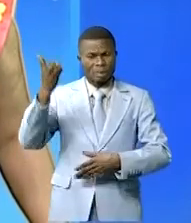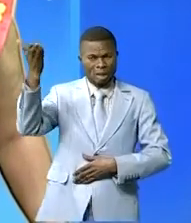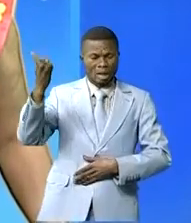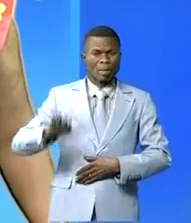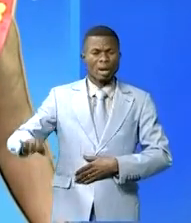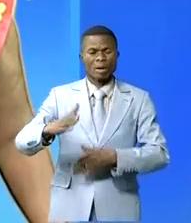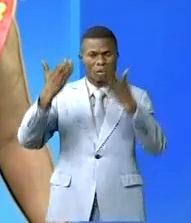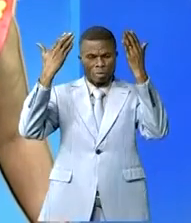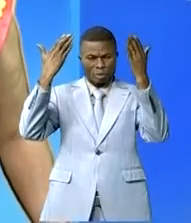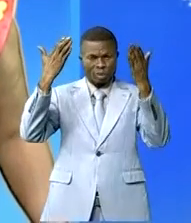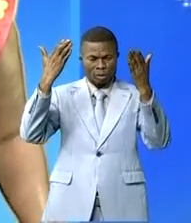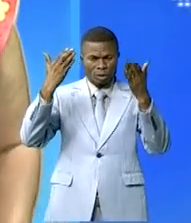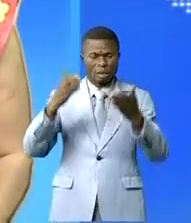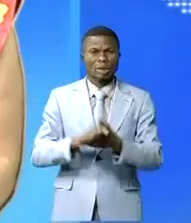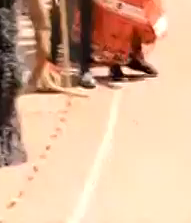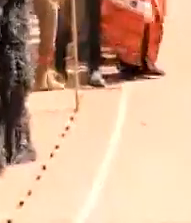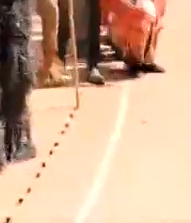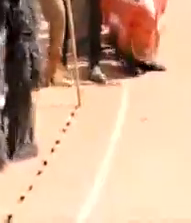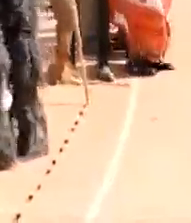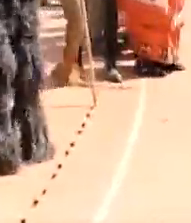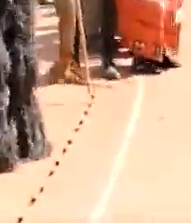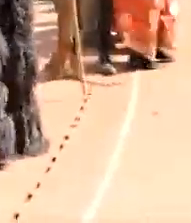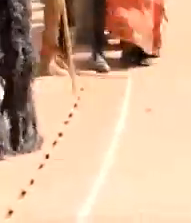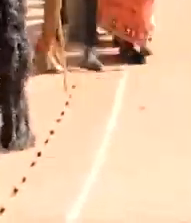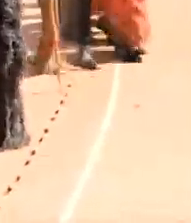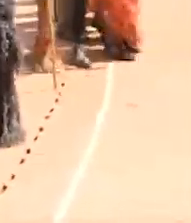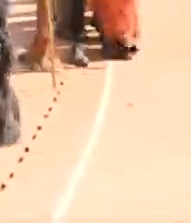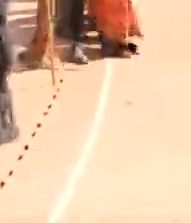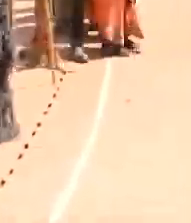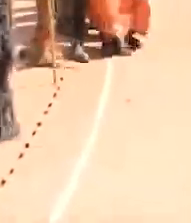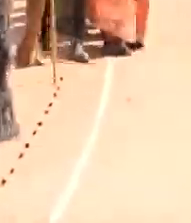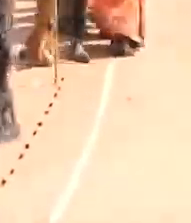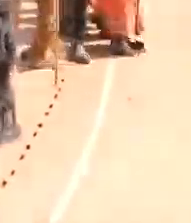Tshilombo, a été organisée à Zambie.